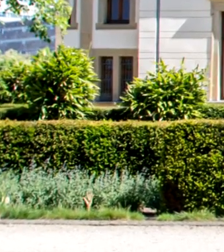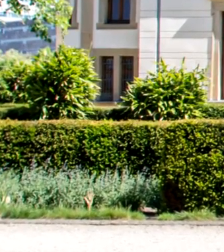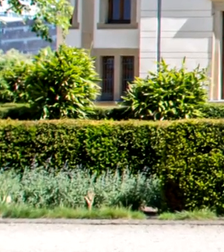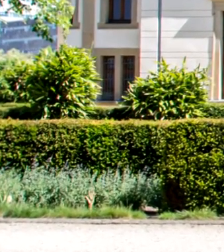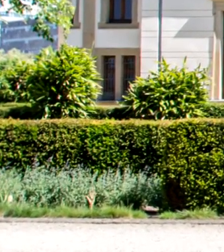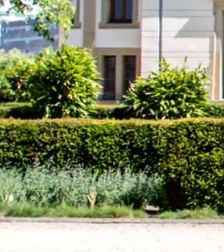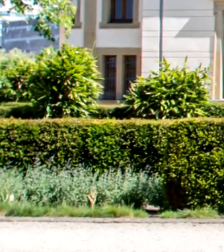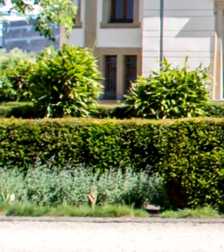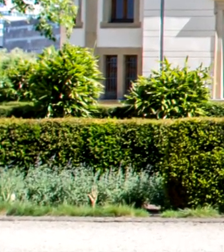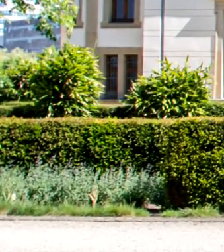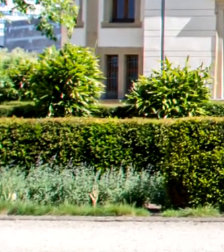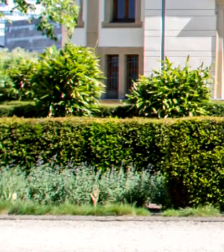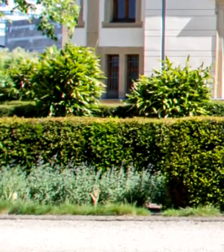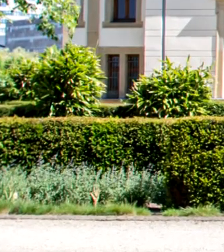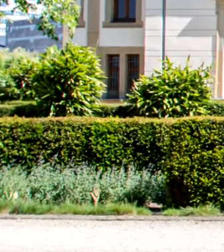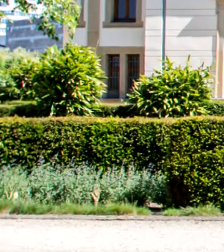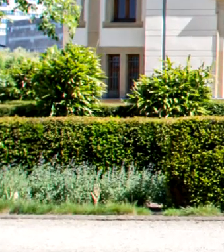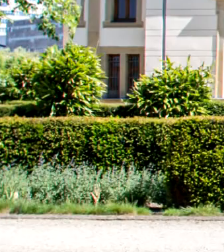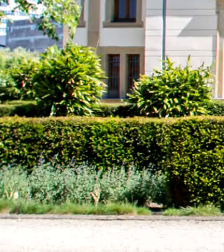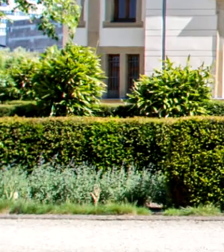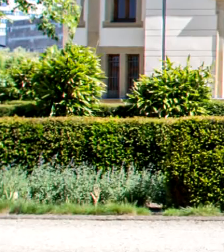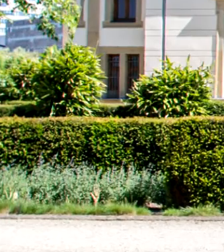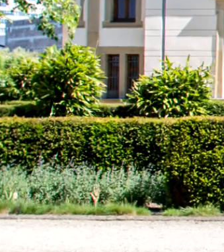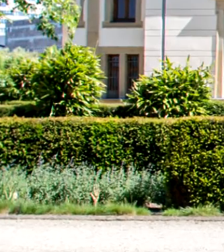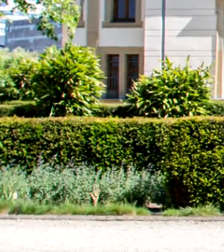Dank.